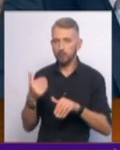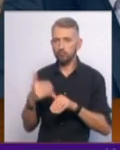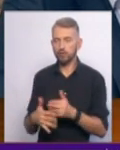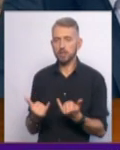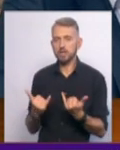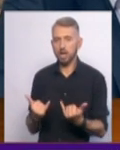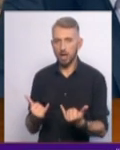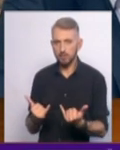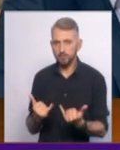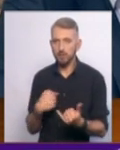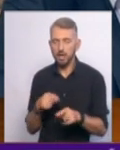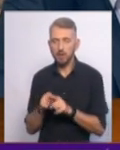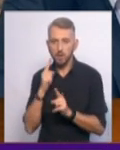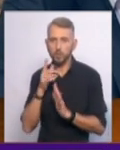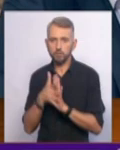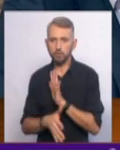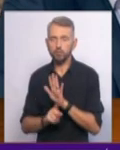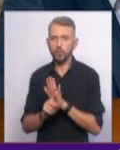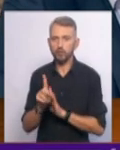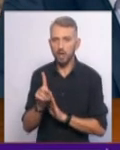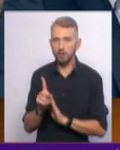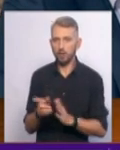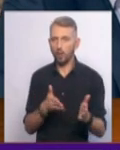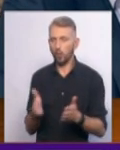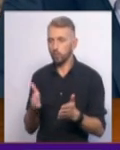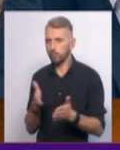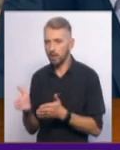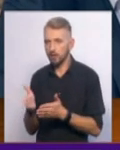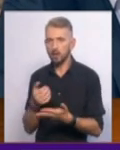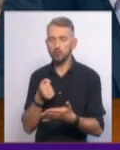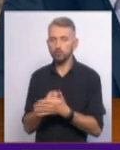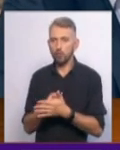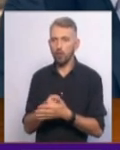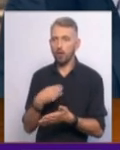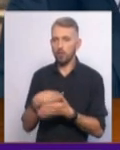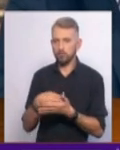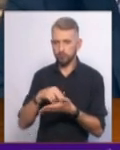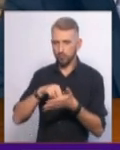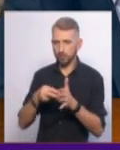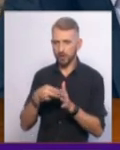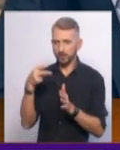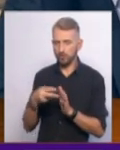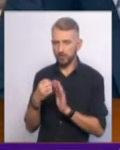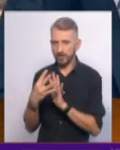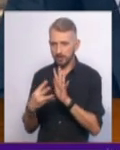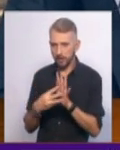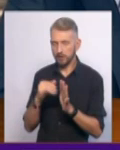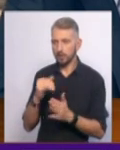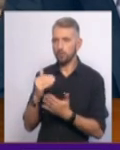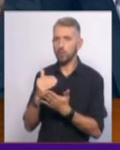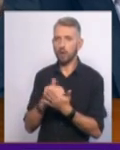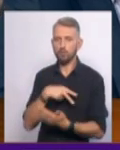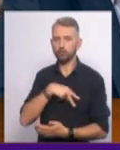зараз, я так розумію, починаються приготування до бюджету 2019 та програми соціально-економічного